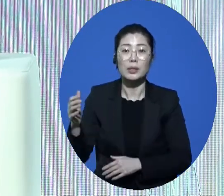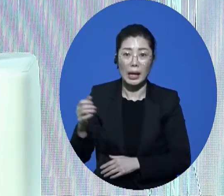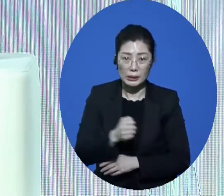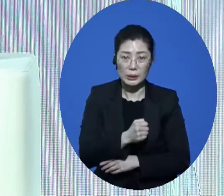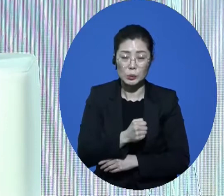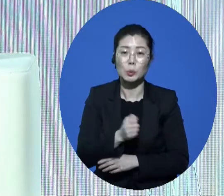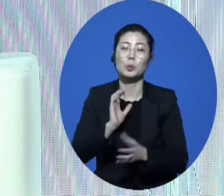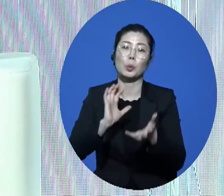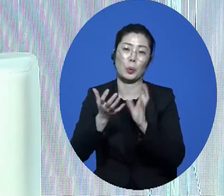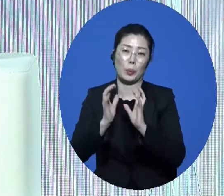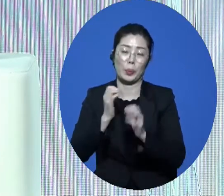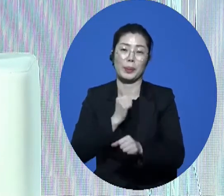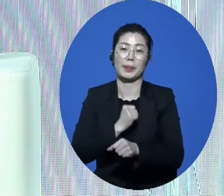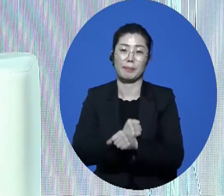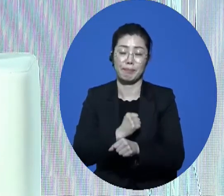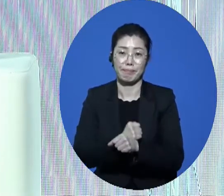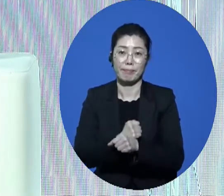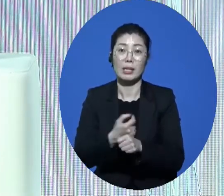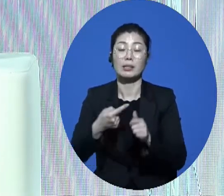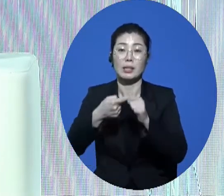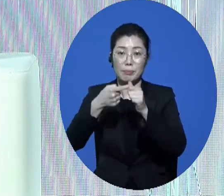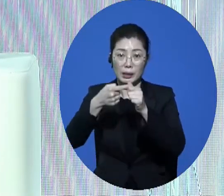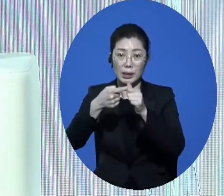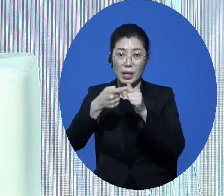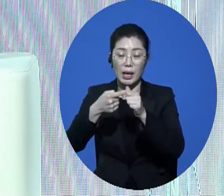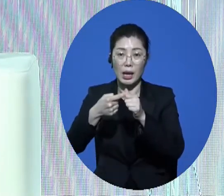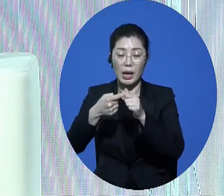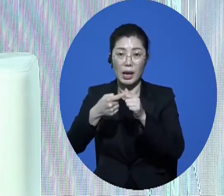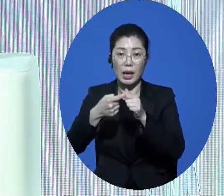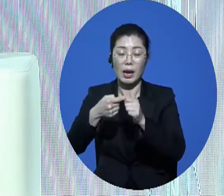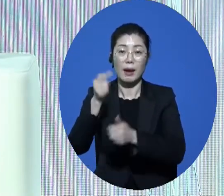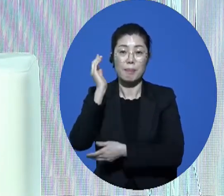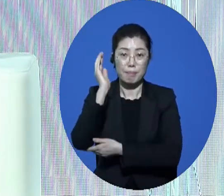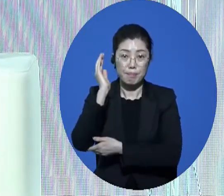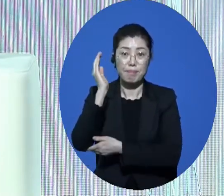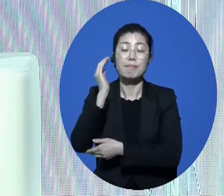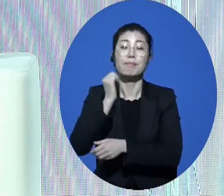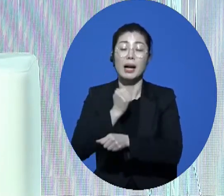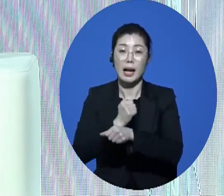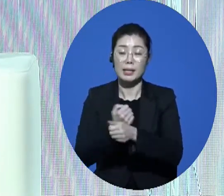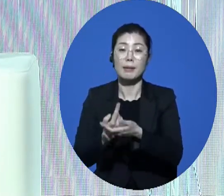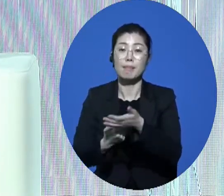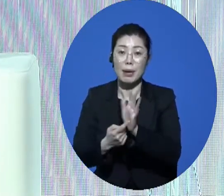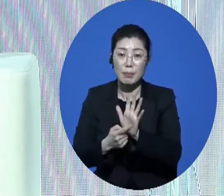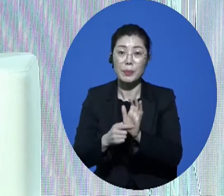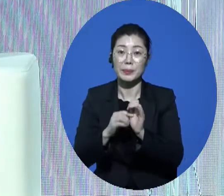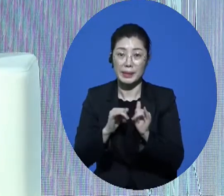시간을 갖도록 하겠습니다. 첫 번째 발제를 해주실 분은